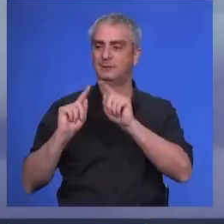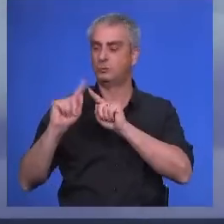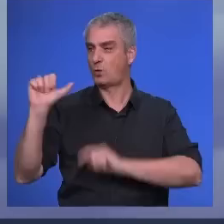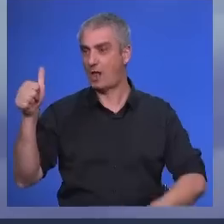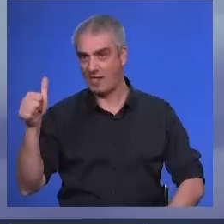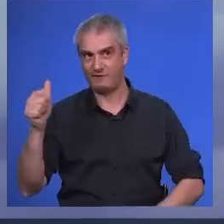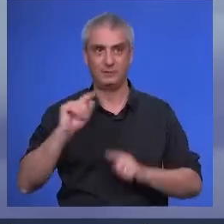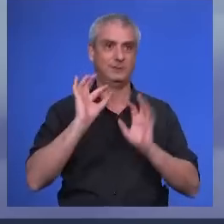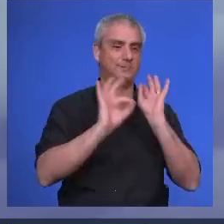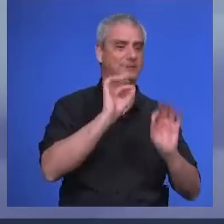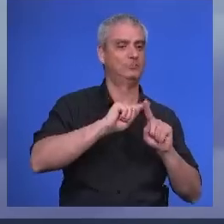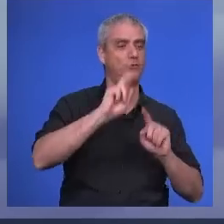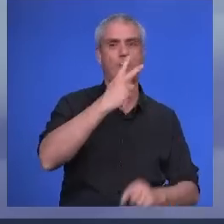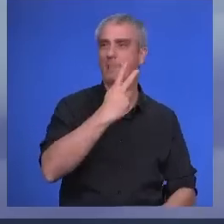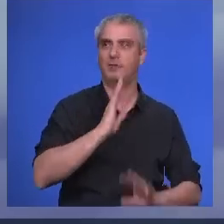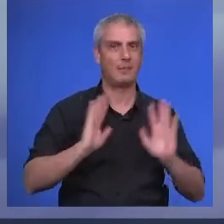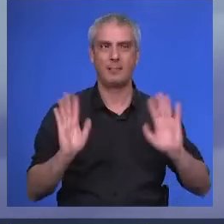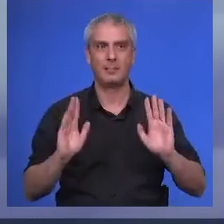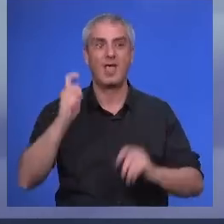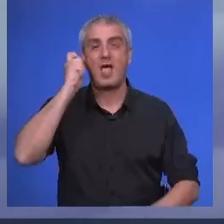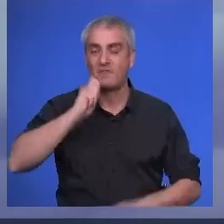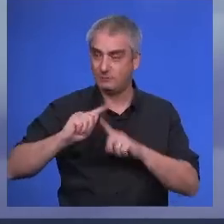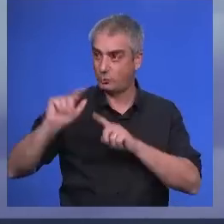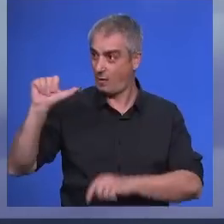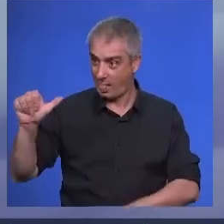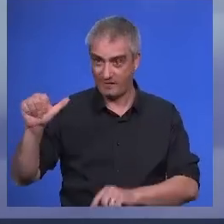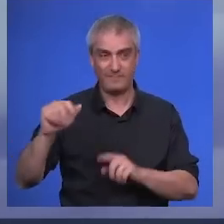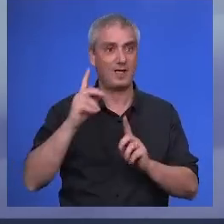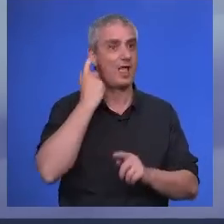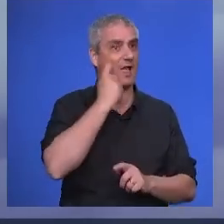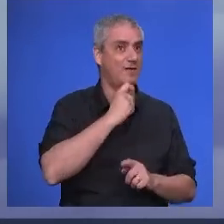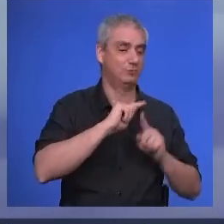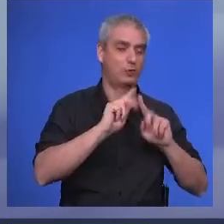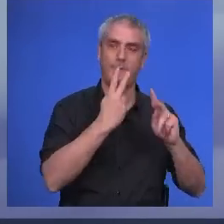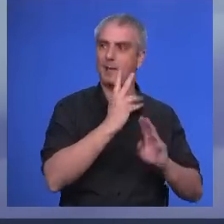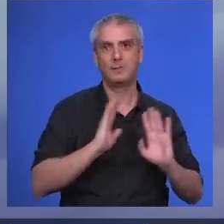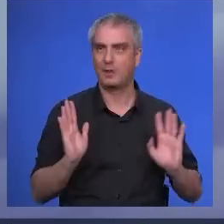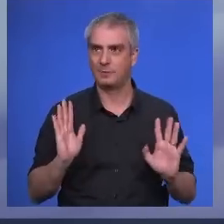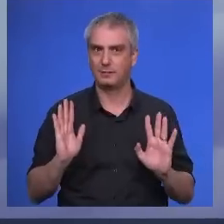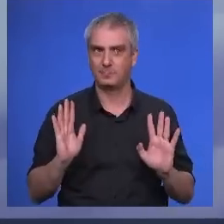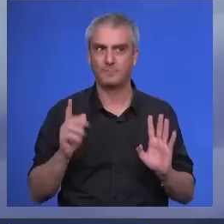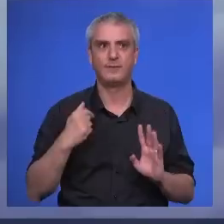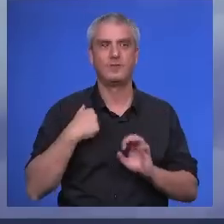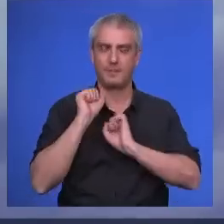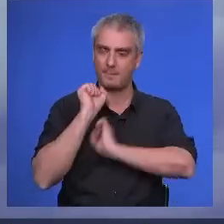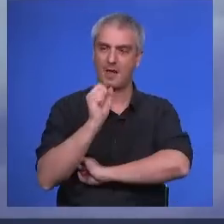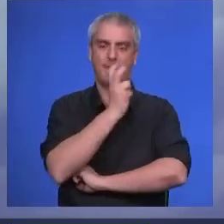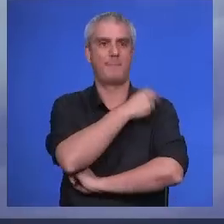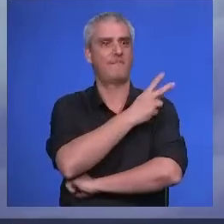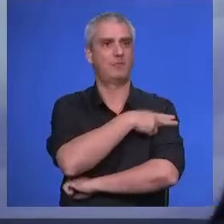סוג ב'. עבריינים סוג א', עבריינים סוג ב'. אני מגבה את המפכ"ל, את ראש